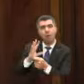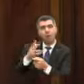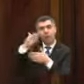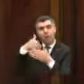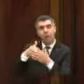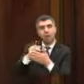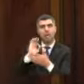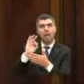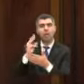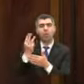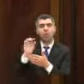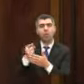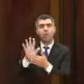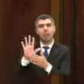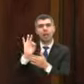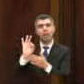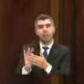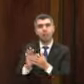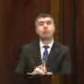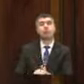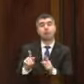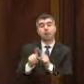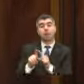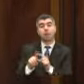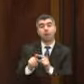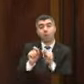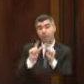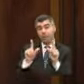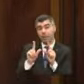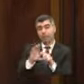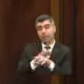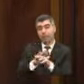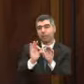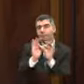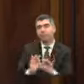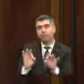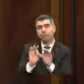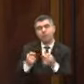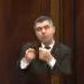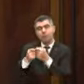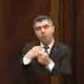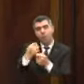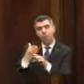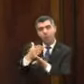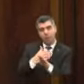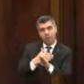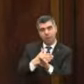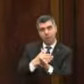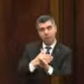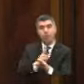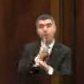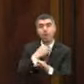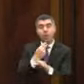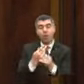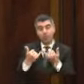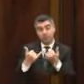عدم وجود سياسة واضحة كما قلت في هذا الجانب. إلى ذلك كانت الحكومة الحالية امتدادا، هي